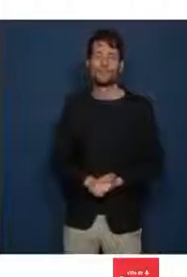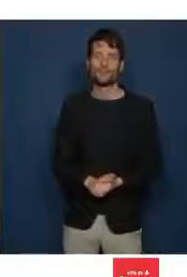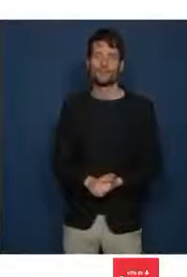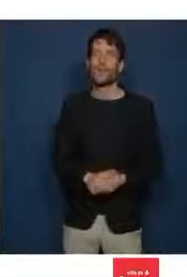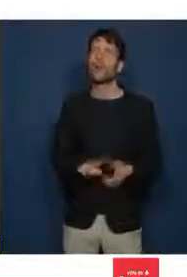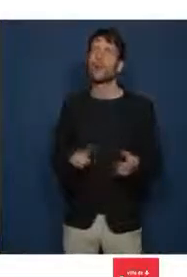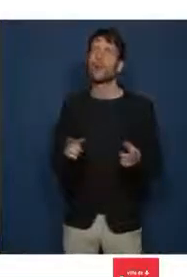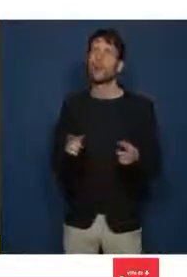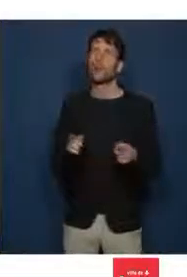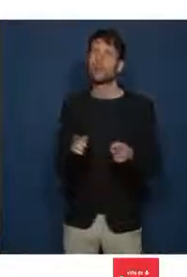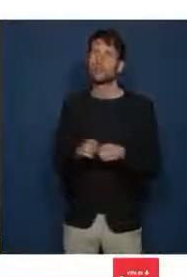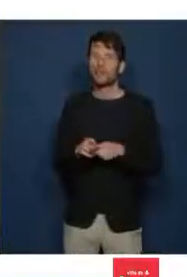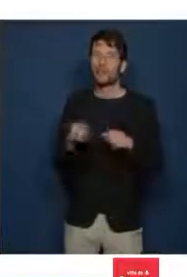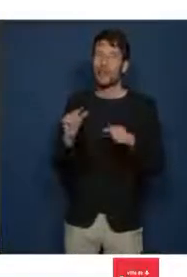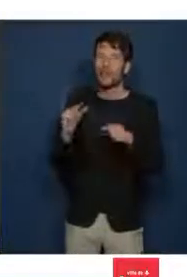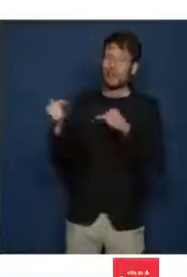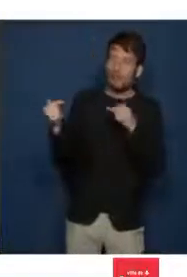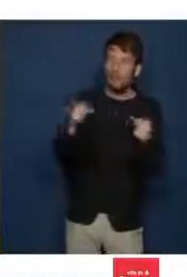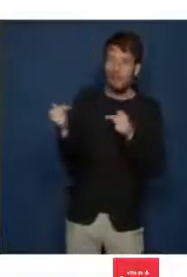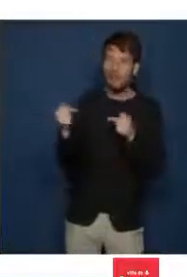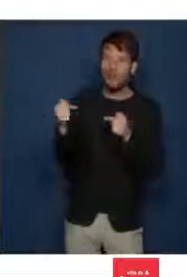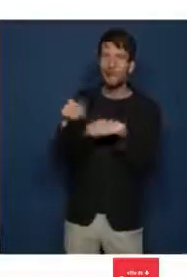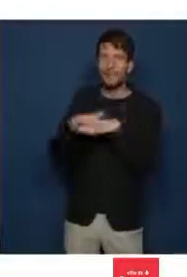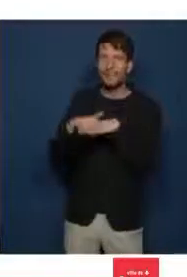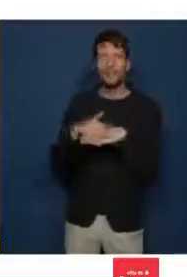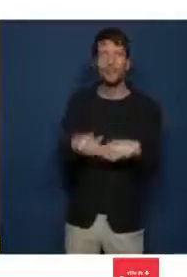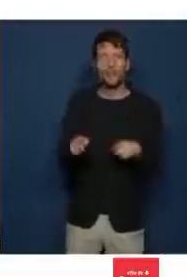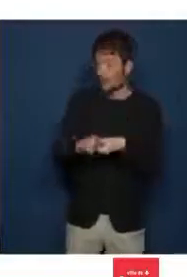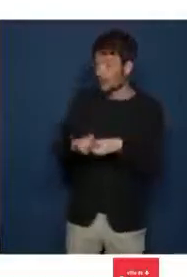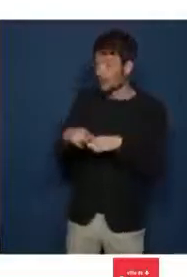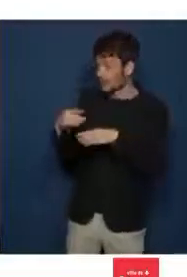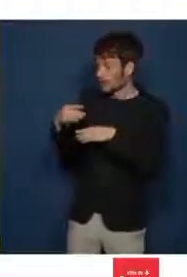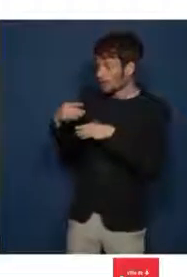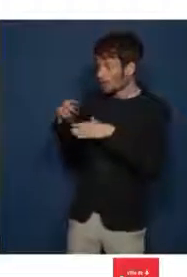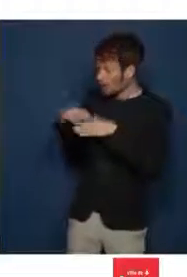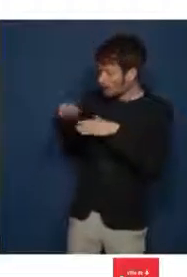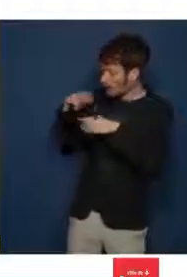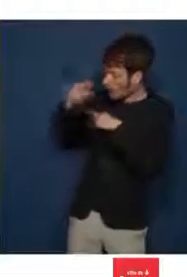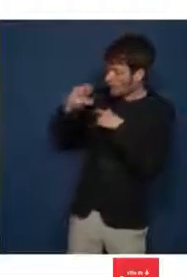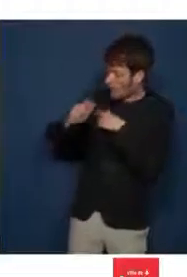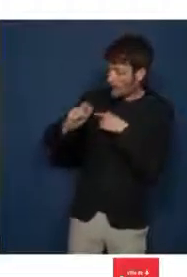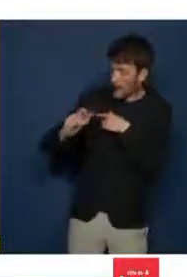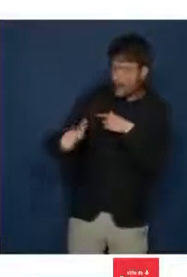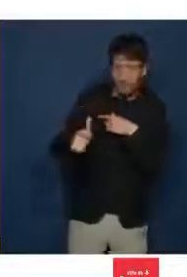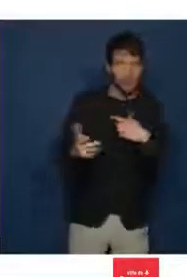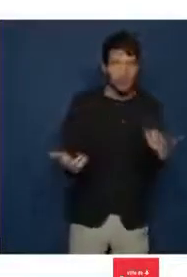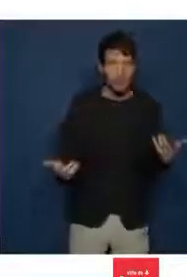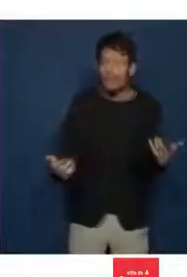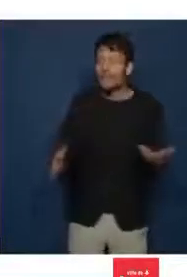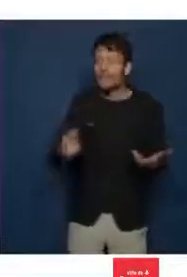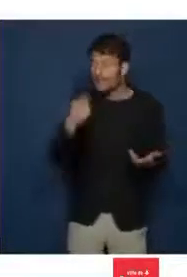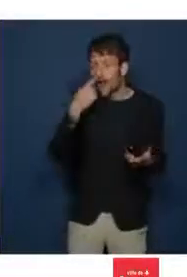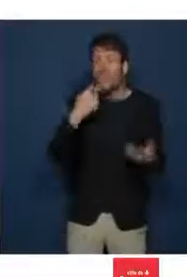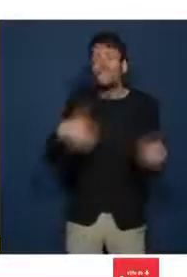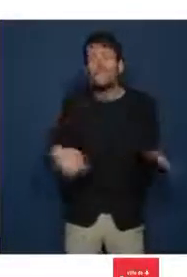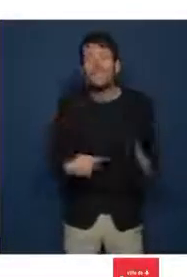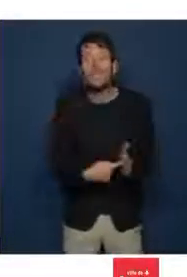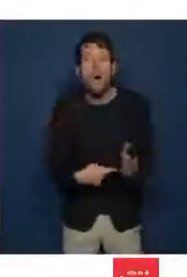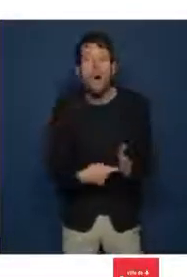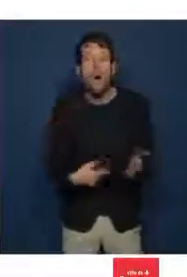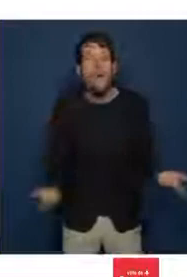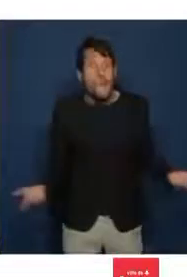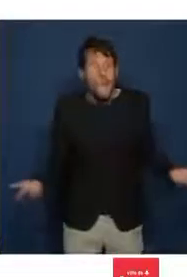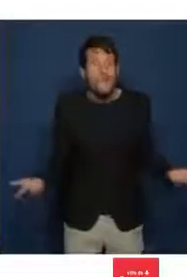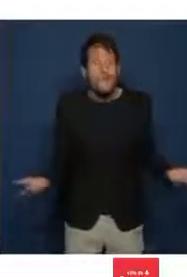politiciens, tels qu'évoquer les divers confinements qui s'accumulent sans qu'aucune perspective de fin, au moment même où